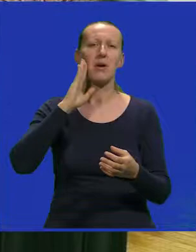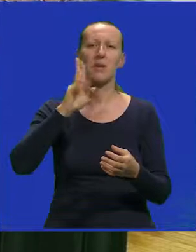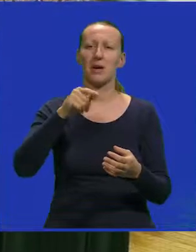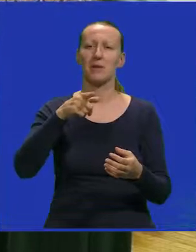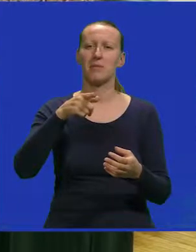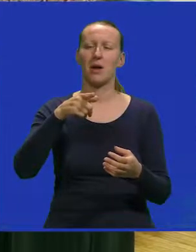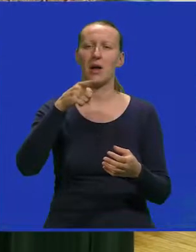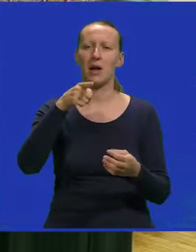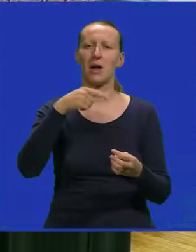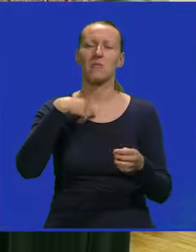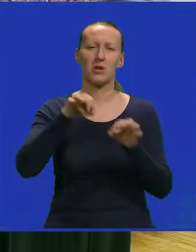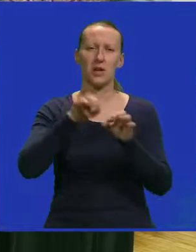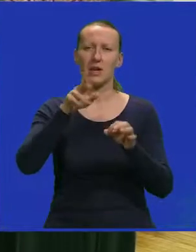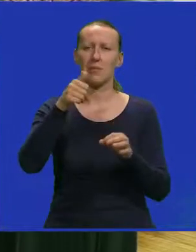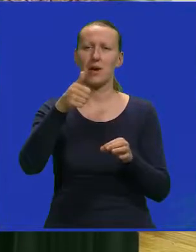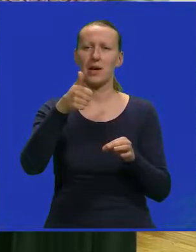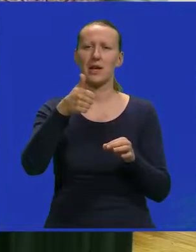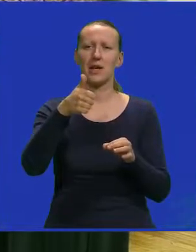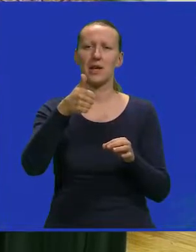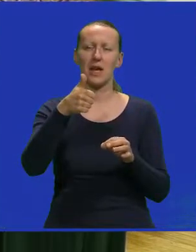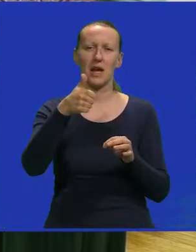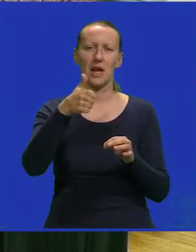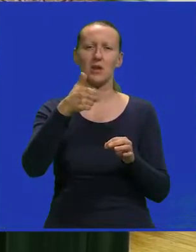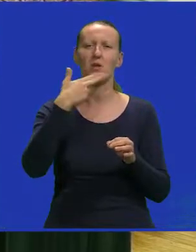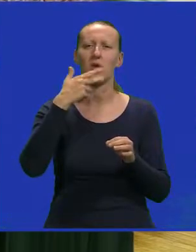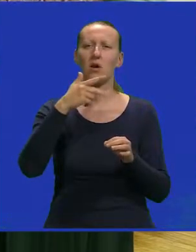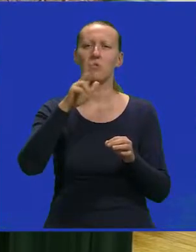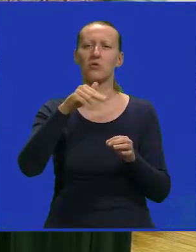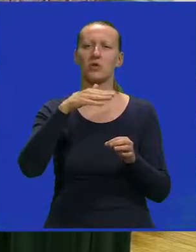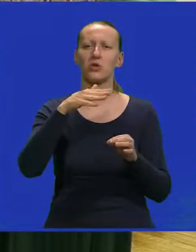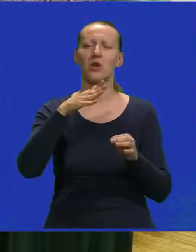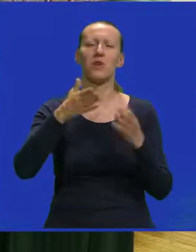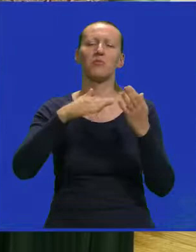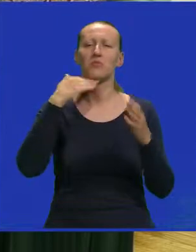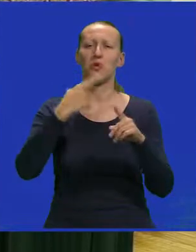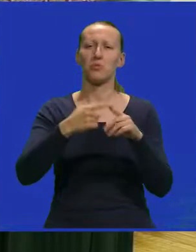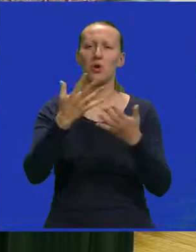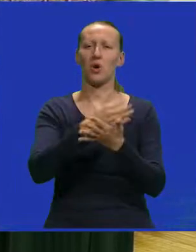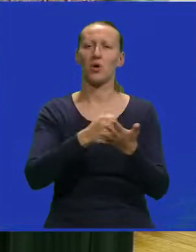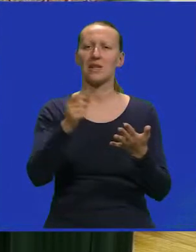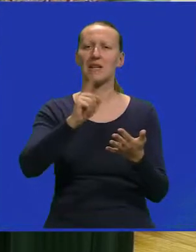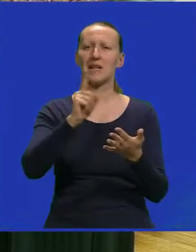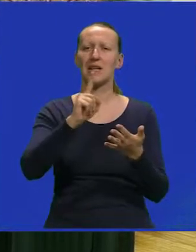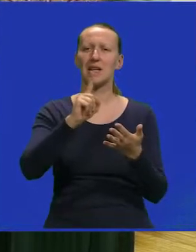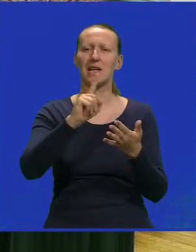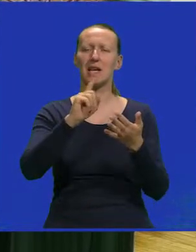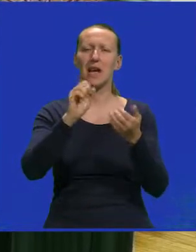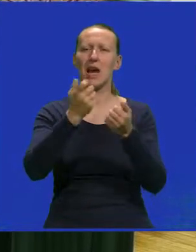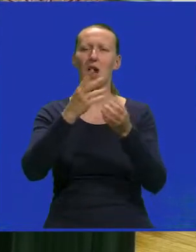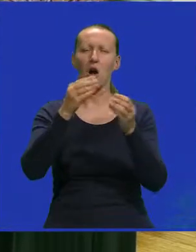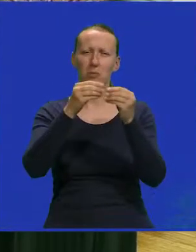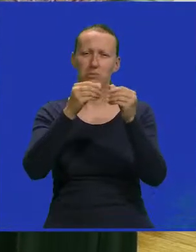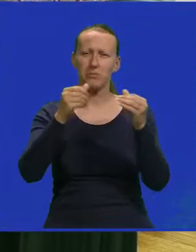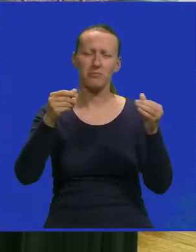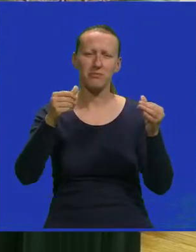moju, to jest teta ima jednu koja se može rabiti više puta. Nije onako platnena, nego